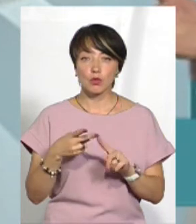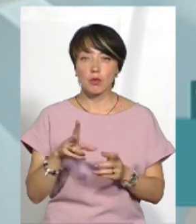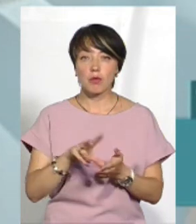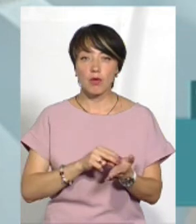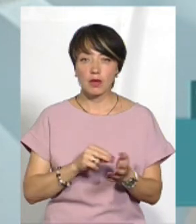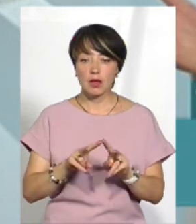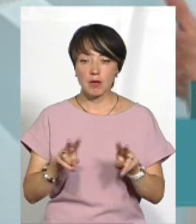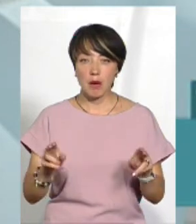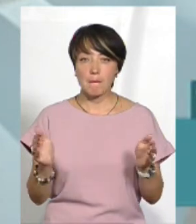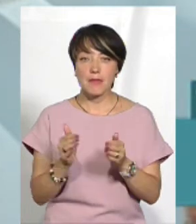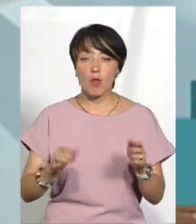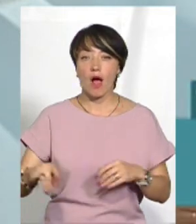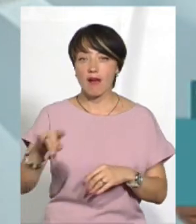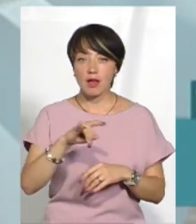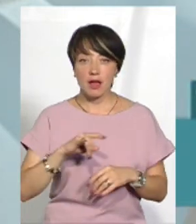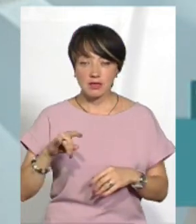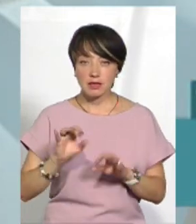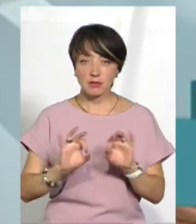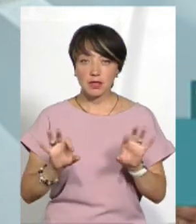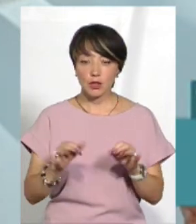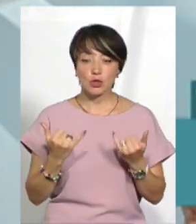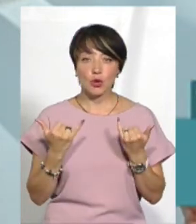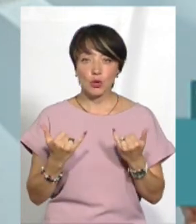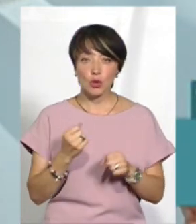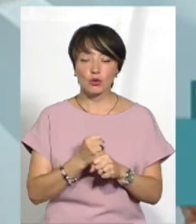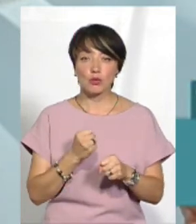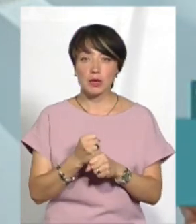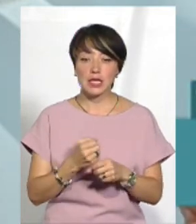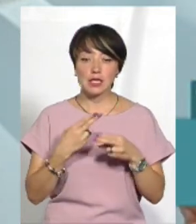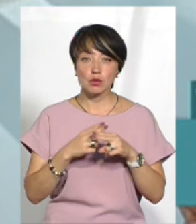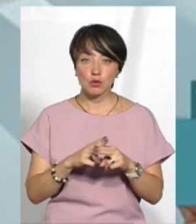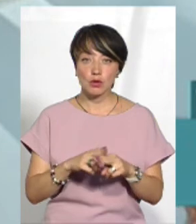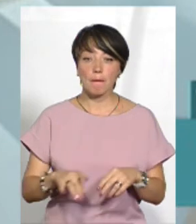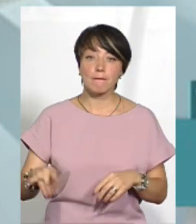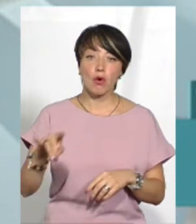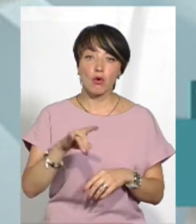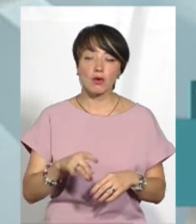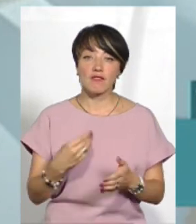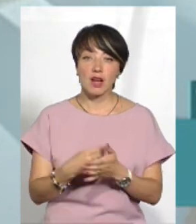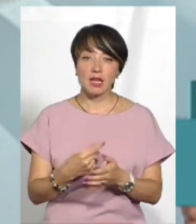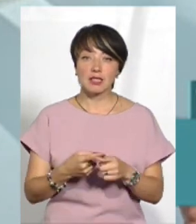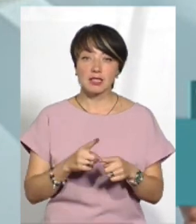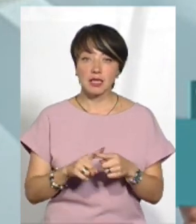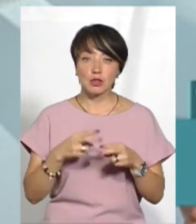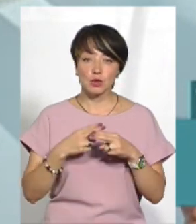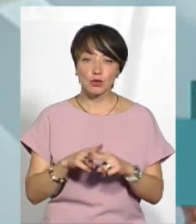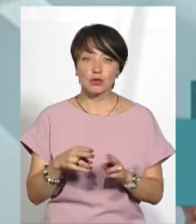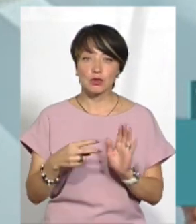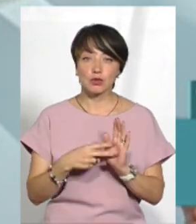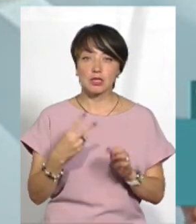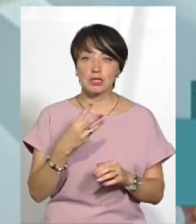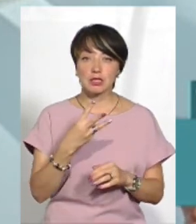для цього і самої малої авіації, наведу лише, щоб сьогодні розробити інструкцію польотів, вартість цієї інструкції